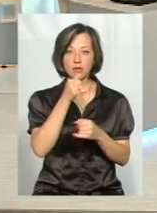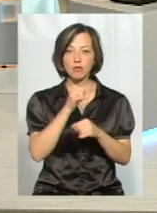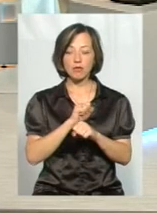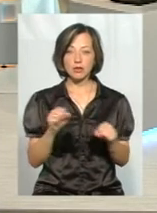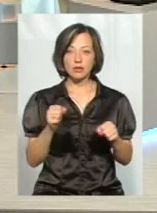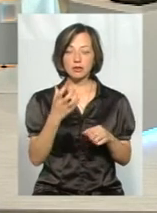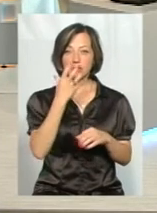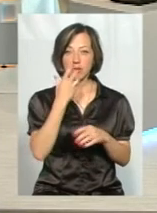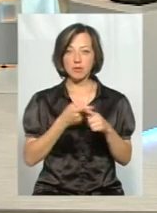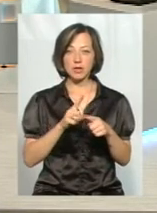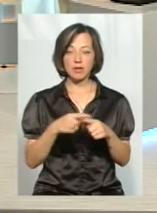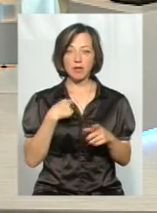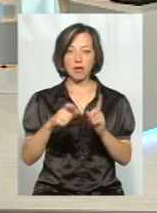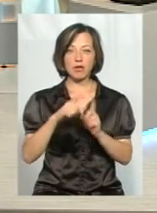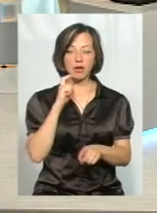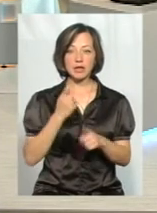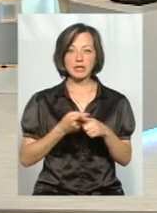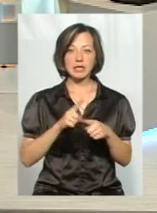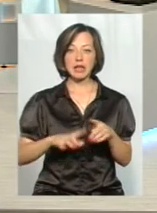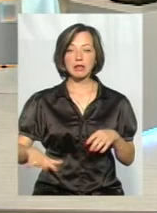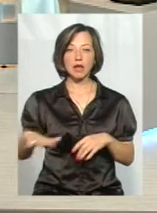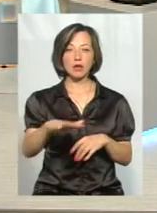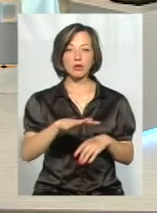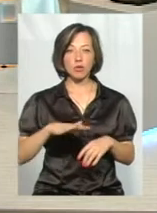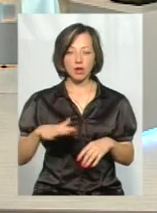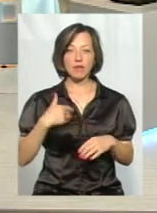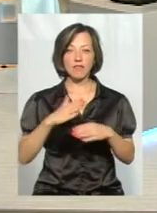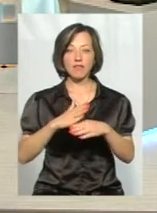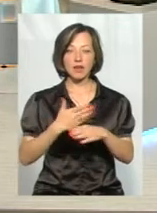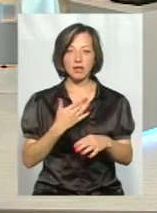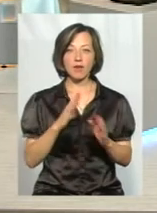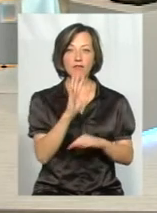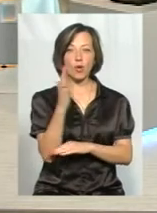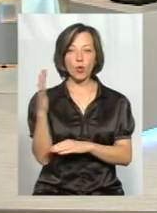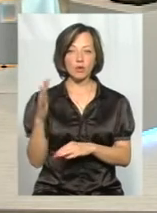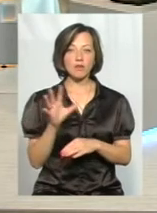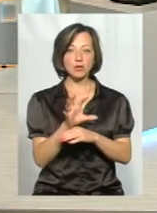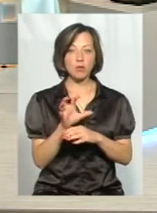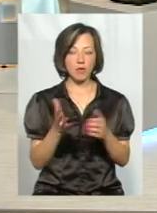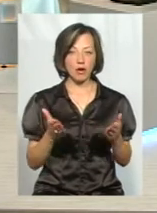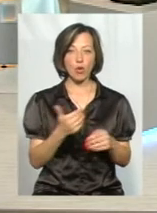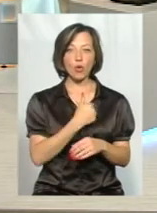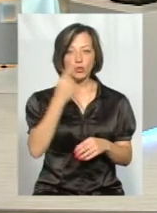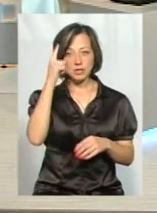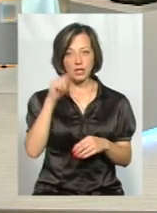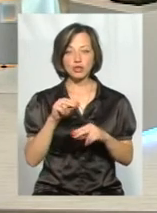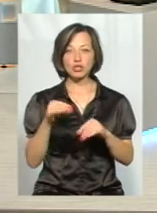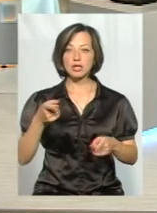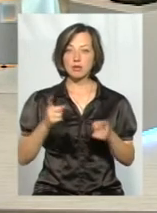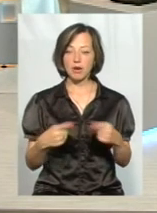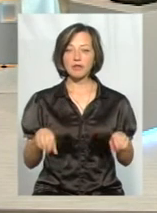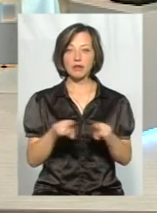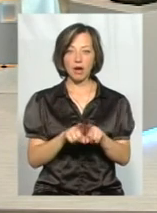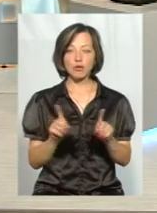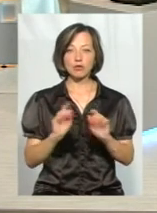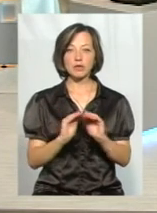намордника? Мені була відповідь, що ця територія нам виділена для вигулювання собак. Хочу знати, чи насправді так,